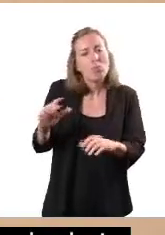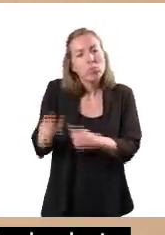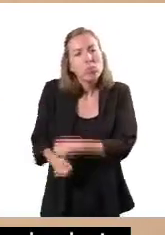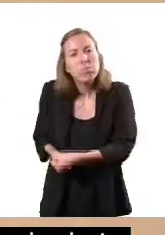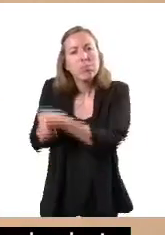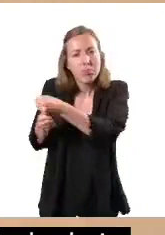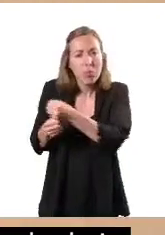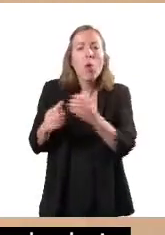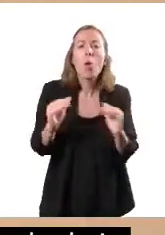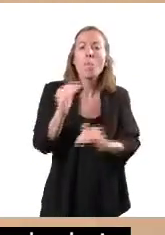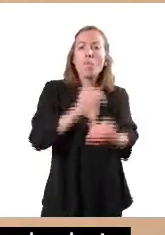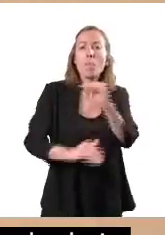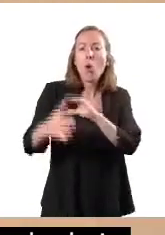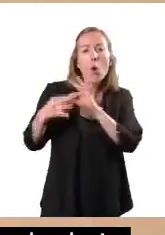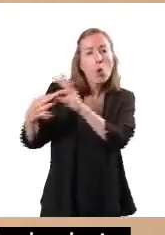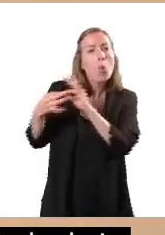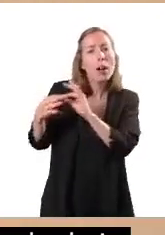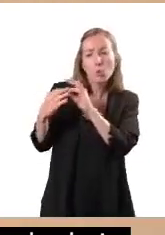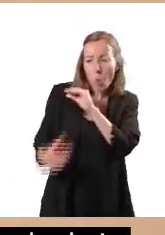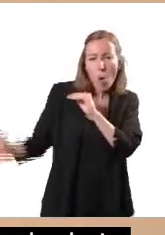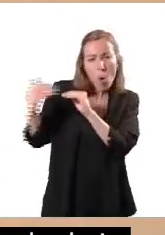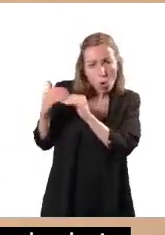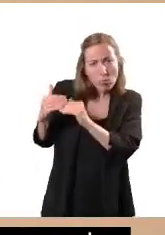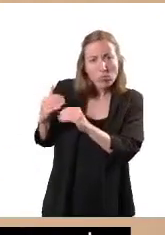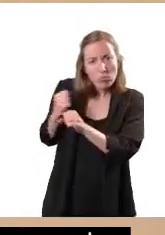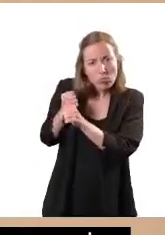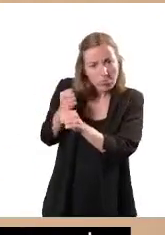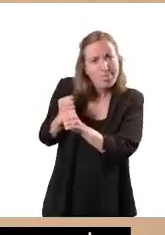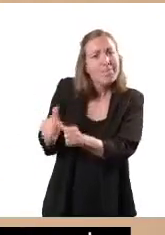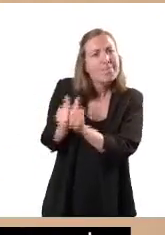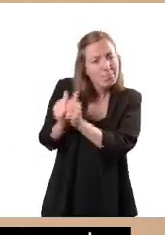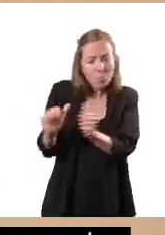plan de coopération à titre bilatéral et aussi en tant qu'Européens.